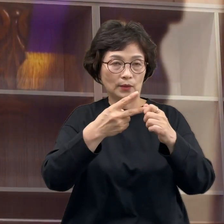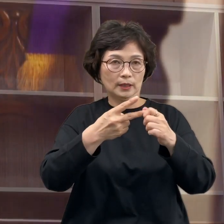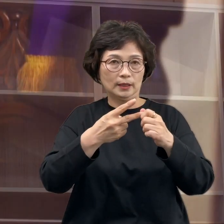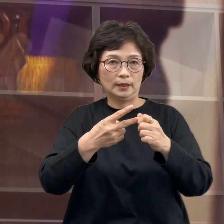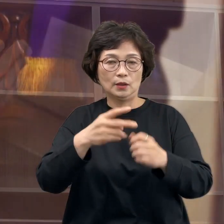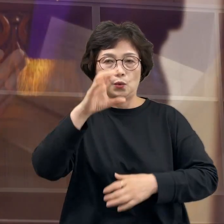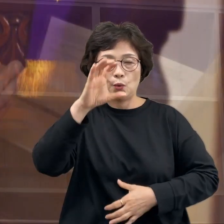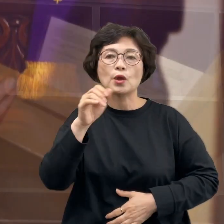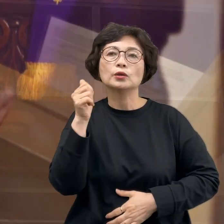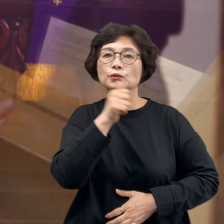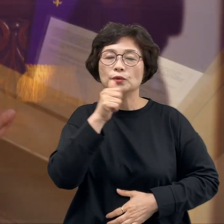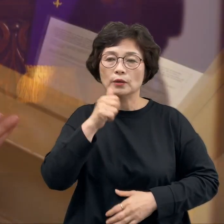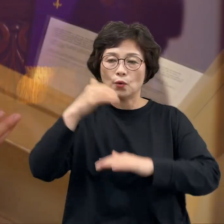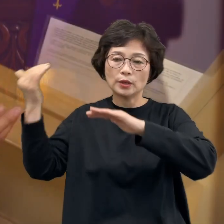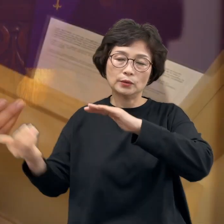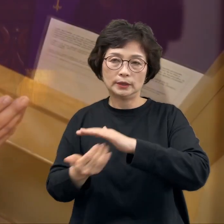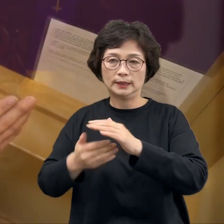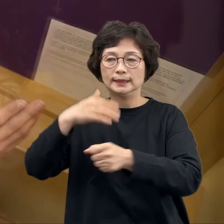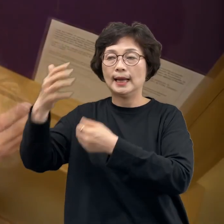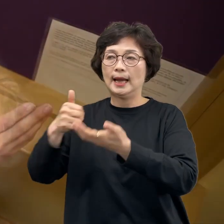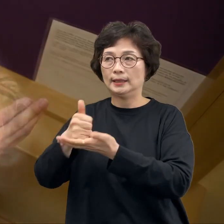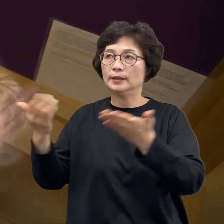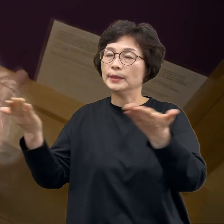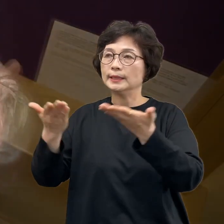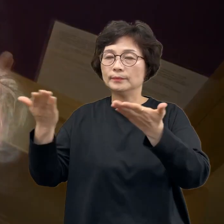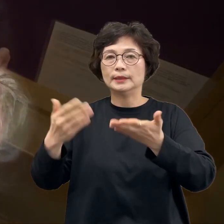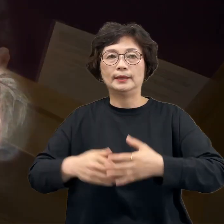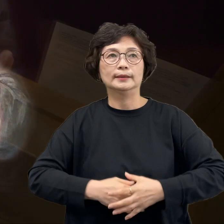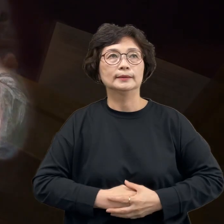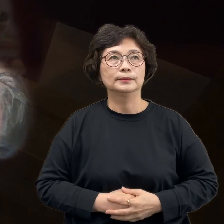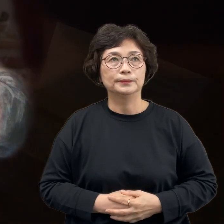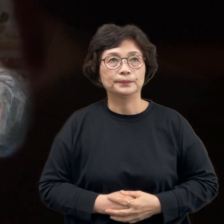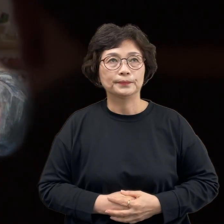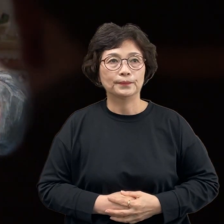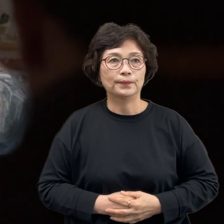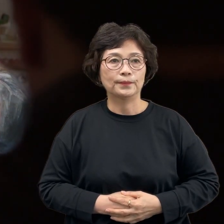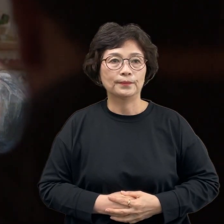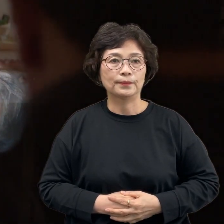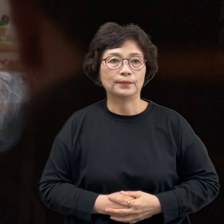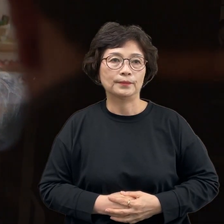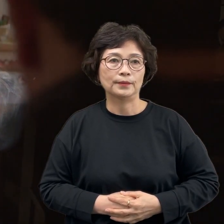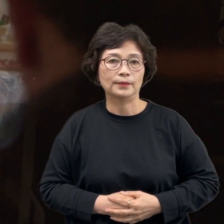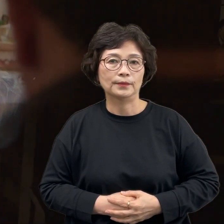다른 하나는 교회의 중개로 이루어지는 하느님의 일입니다.